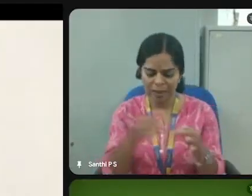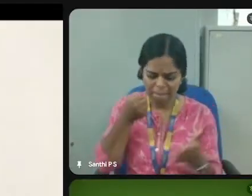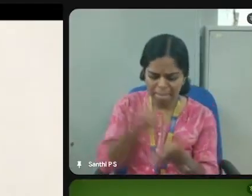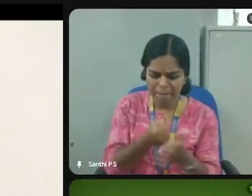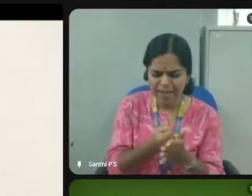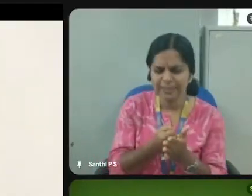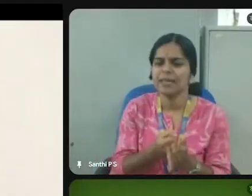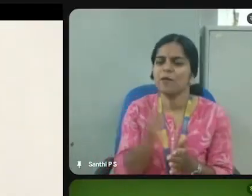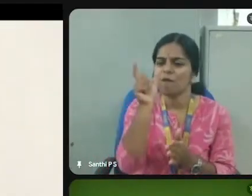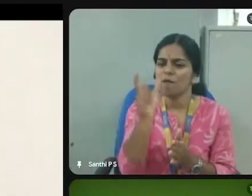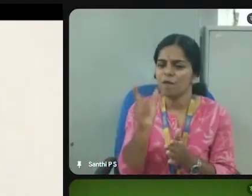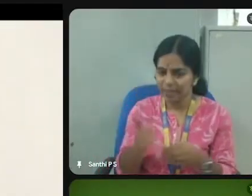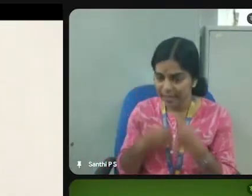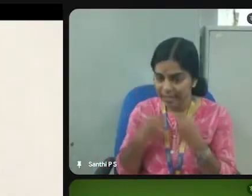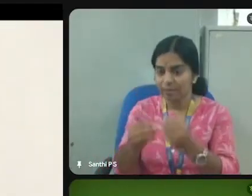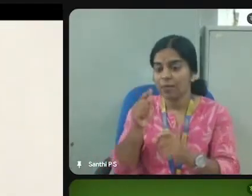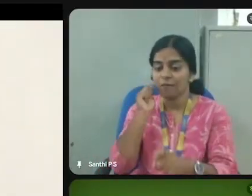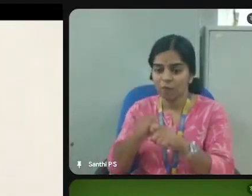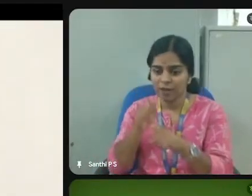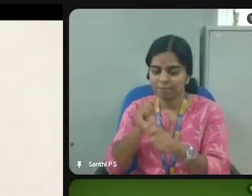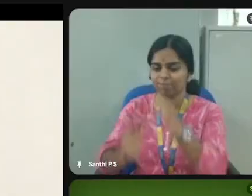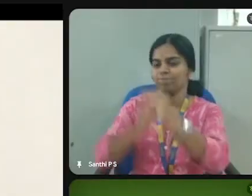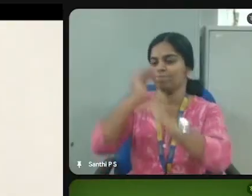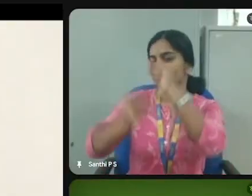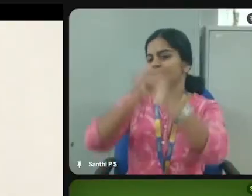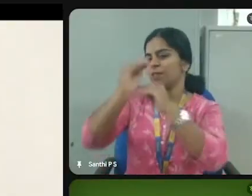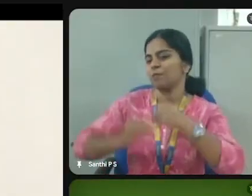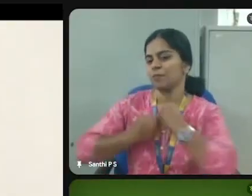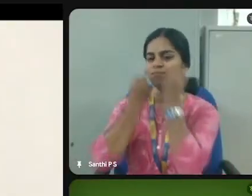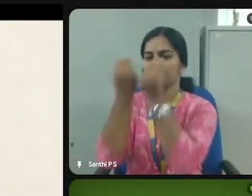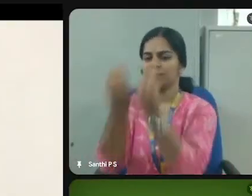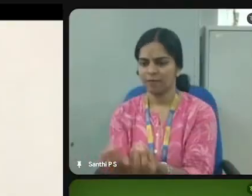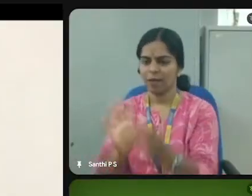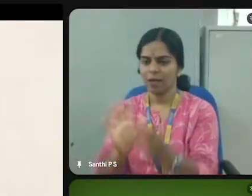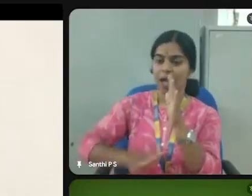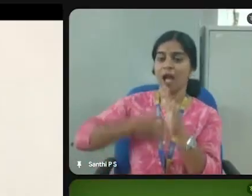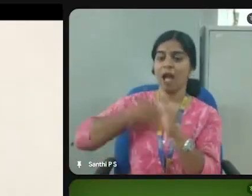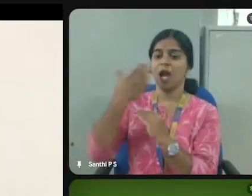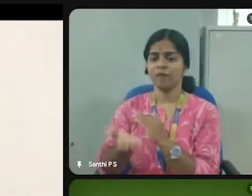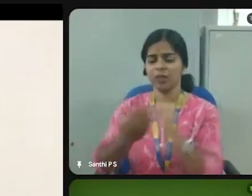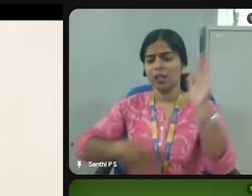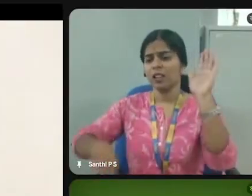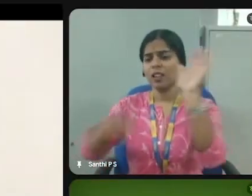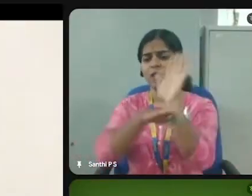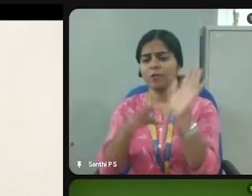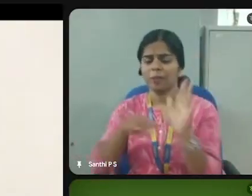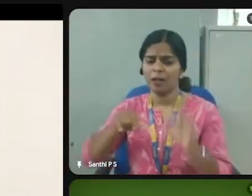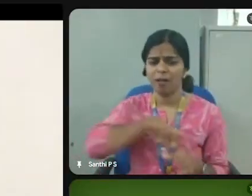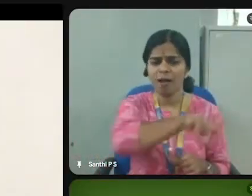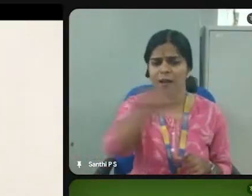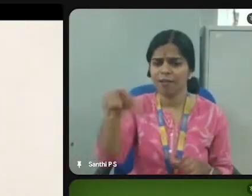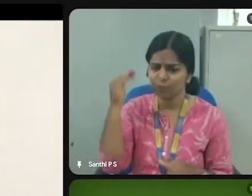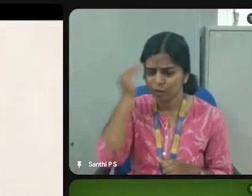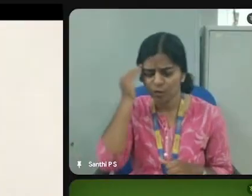നമ്മൾ വർക്ക് ചെയ്ത് അത് ഇംപ്രൂവ് ചെയ്യും, കുട്ടികളുടെ റീഡിംഗ് റൈറ്റിംഗ് ഇംപ്രൂവ് ചെയ്യുന്നു. അത് കഴിഞ്ഞുള്ള ഒരു സ്റ്റേജിൽ നമുക്ക് എല്ലാവർക്കും